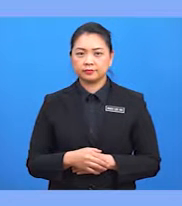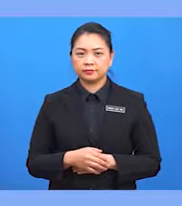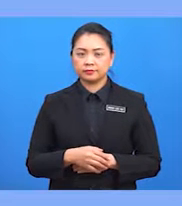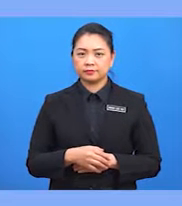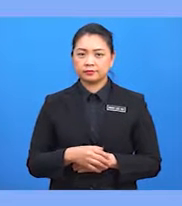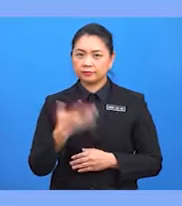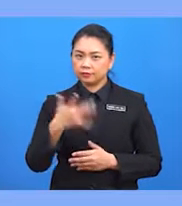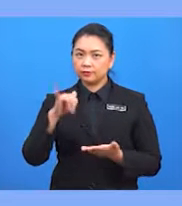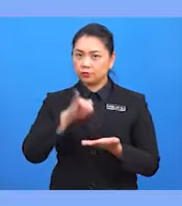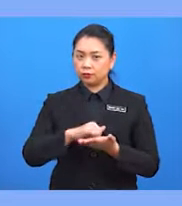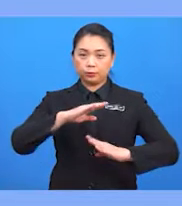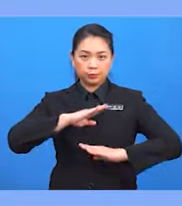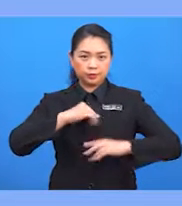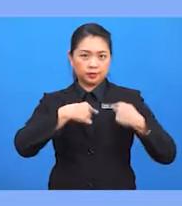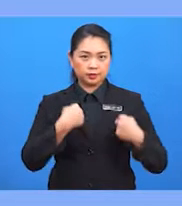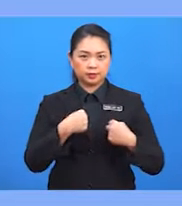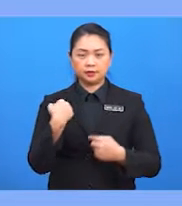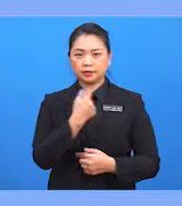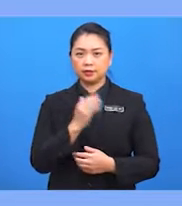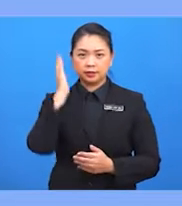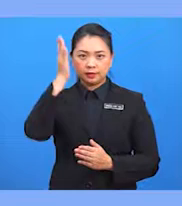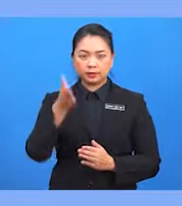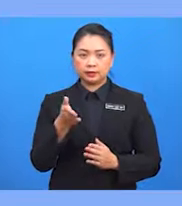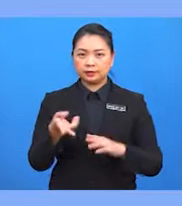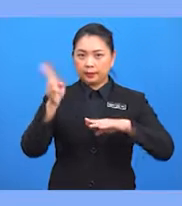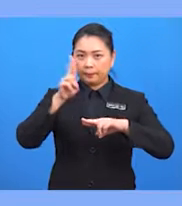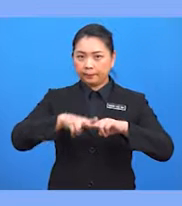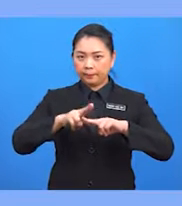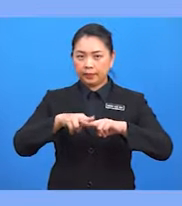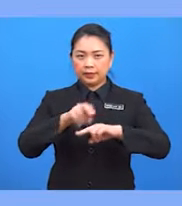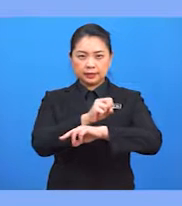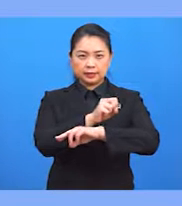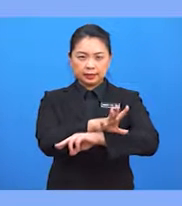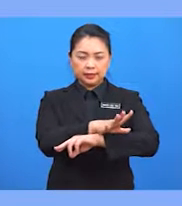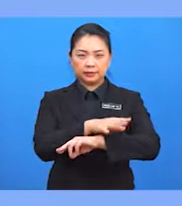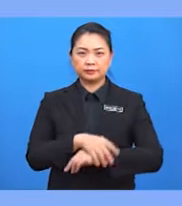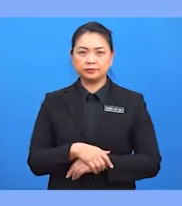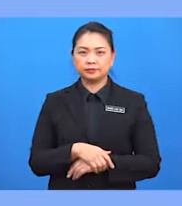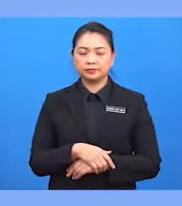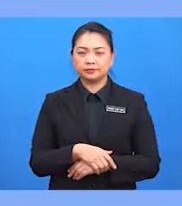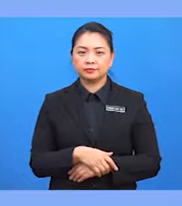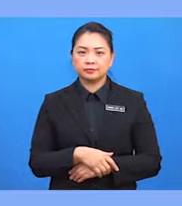Setelah bersepuh hati, kita akan tambah untuk kesan bujur potongan buah.